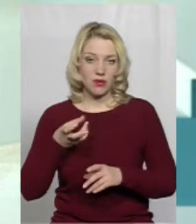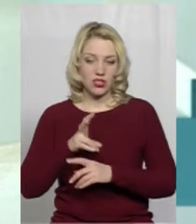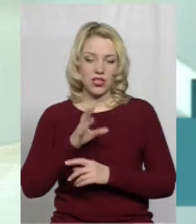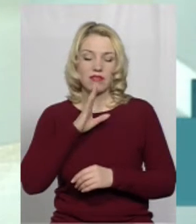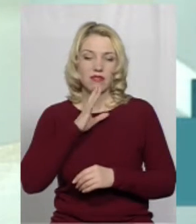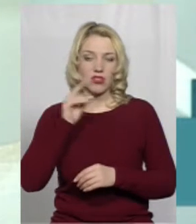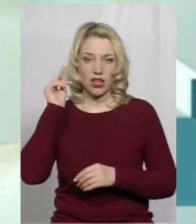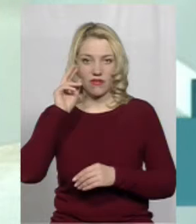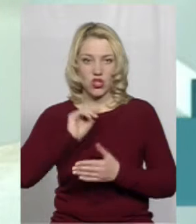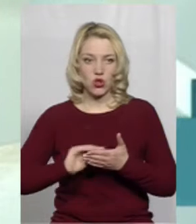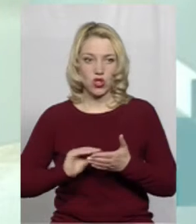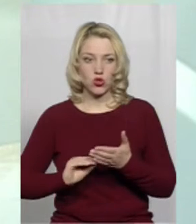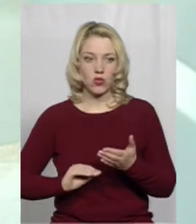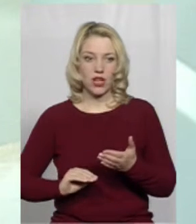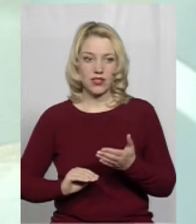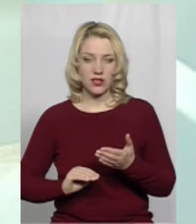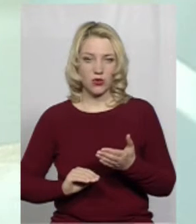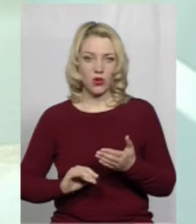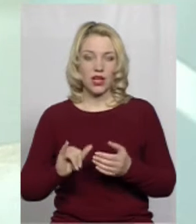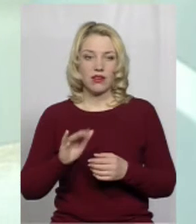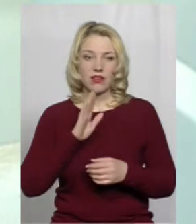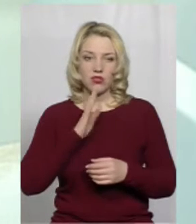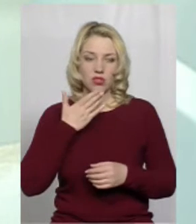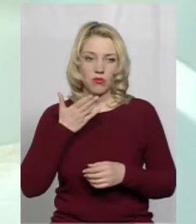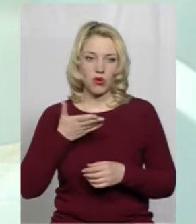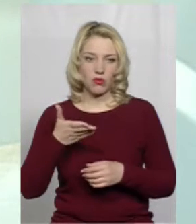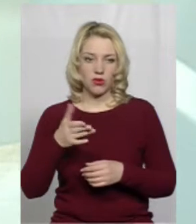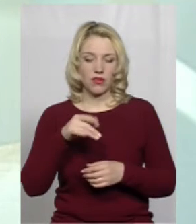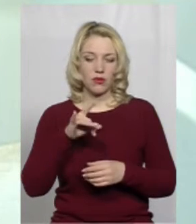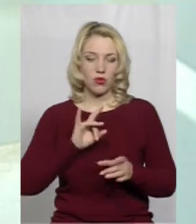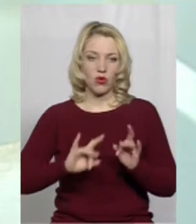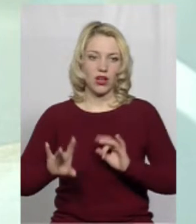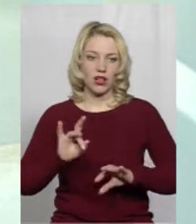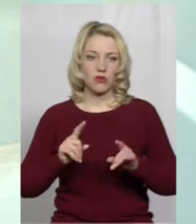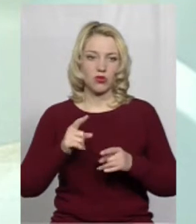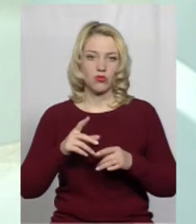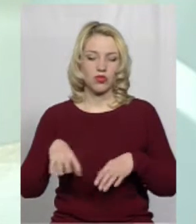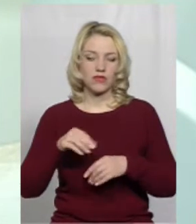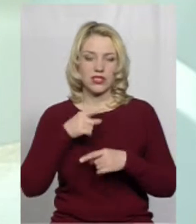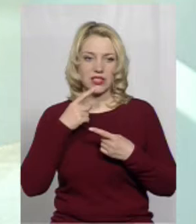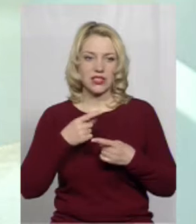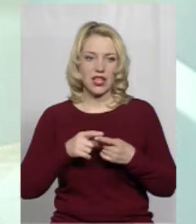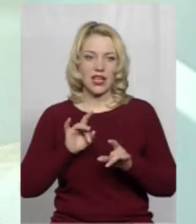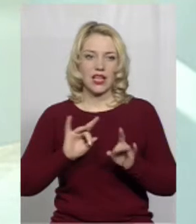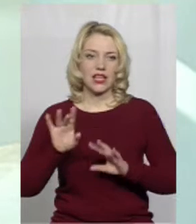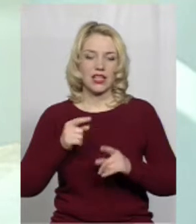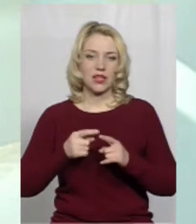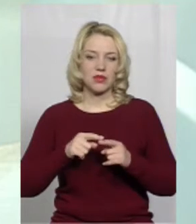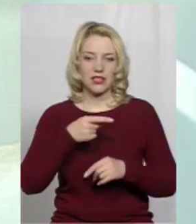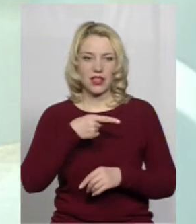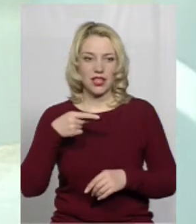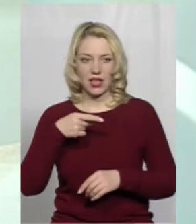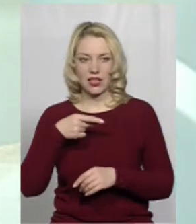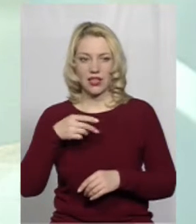на журналістку, журналістиці, і вона прокоментувала про рекламу, тому що всі сказали, що реклама – це негатив.